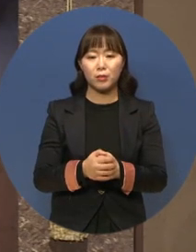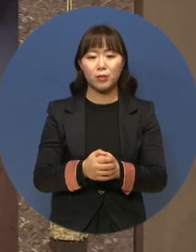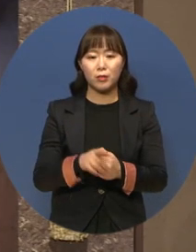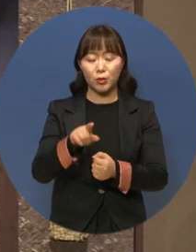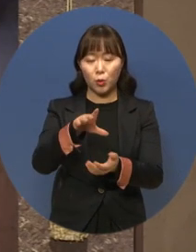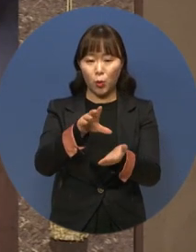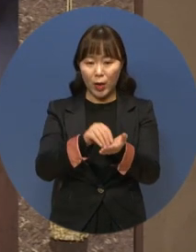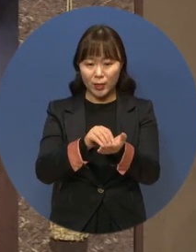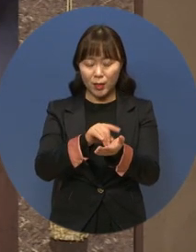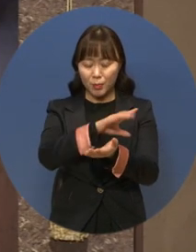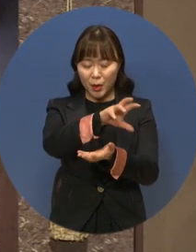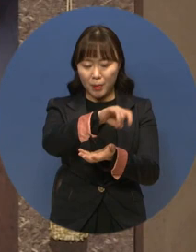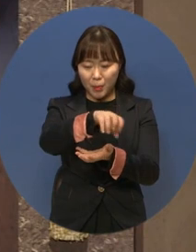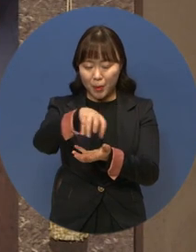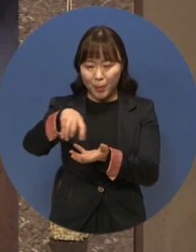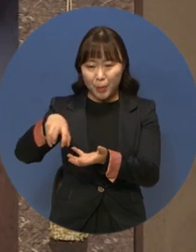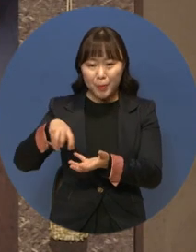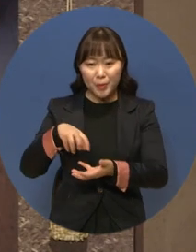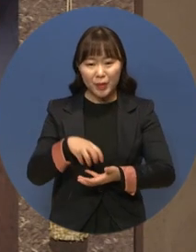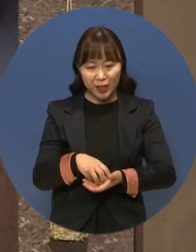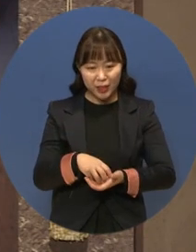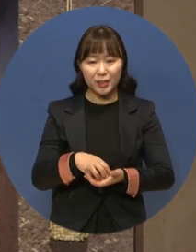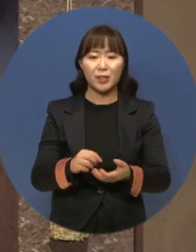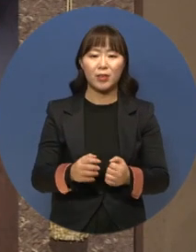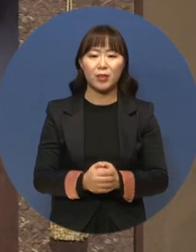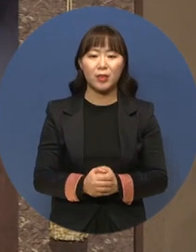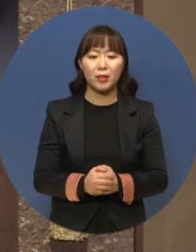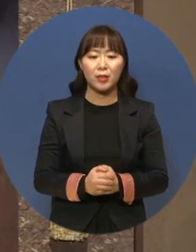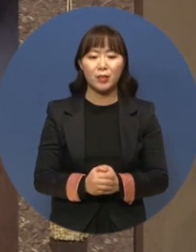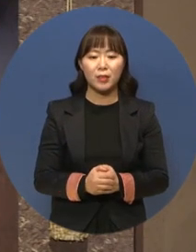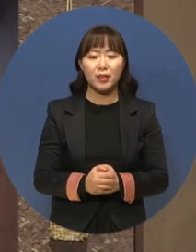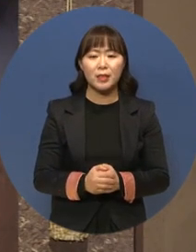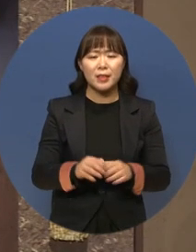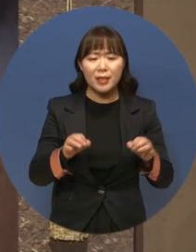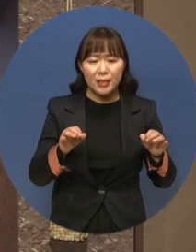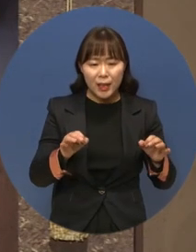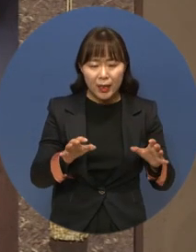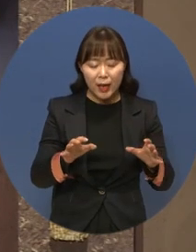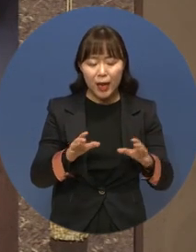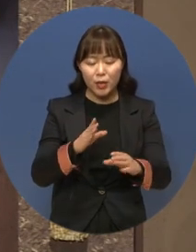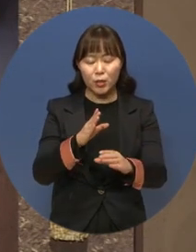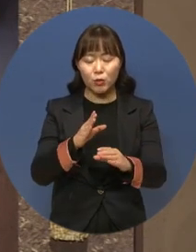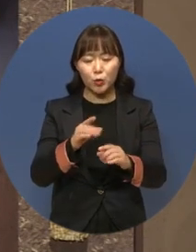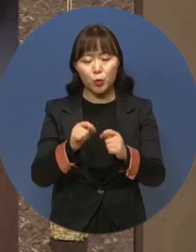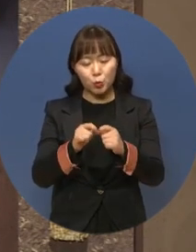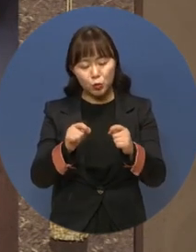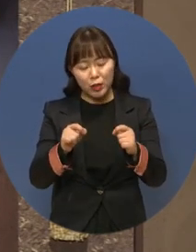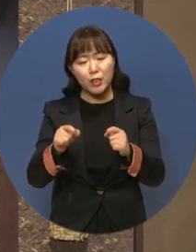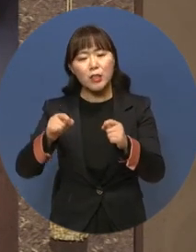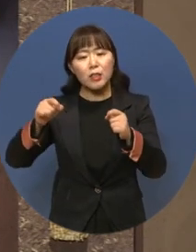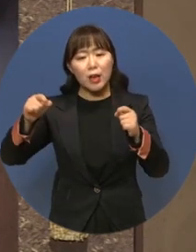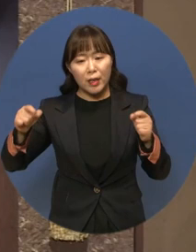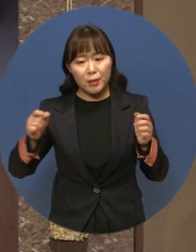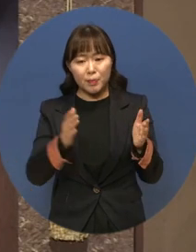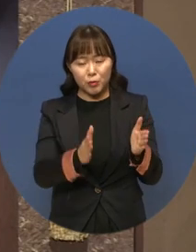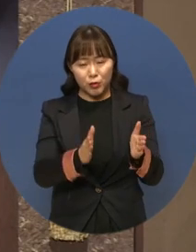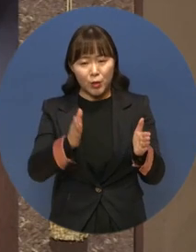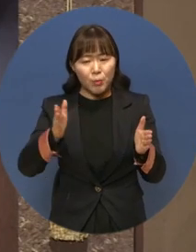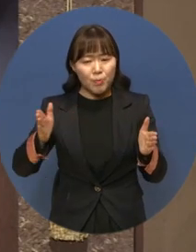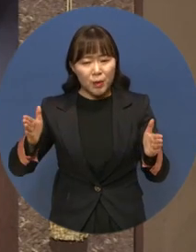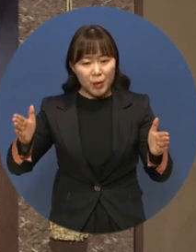이렇게 과제들을 하나로 모아서 단기, 중기, 장기적인 그러한